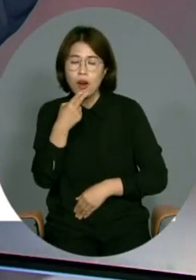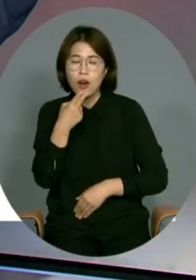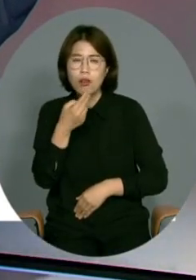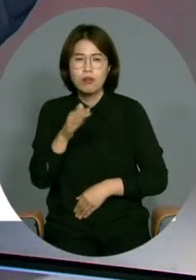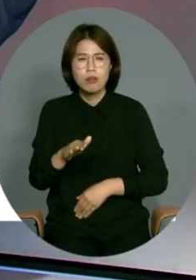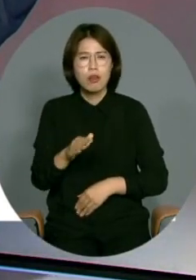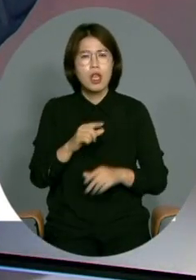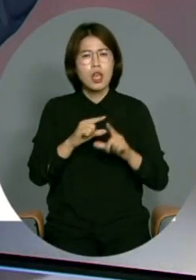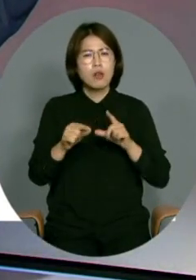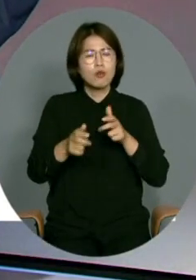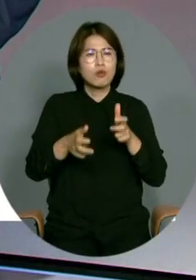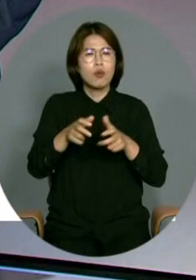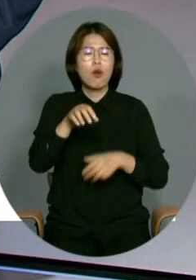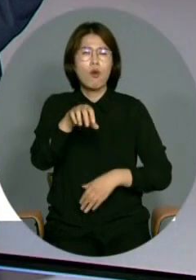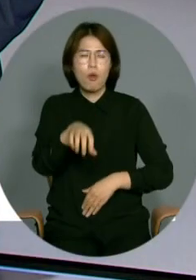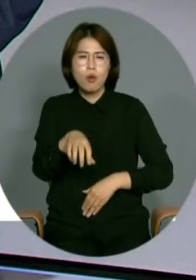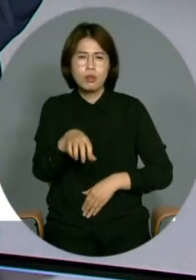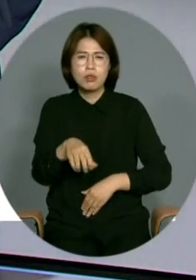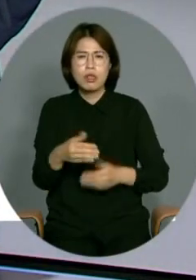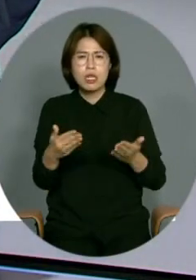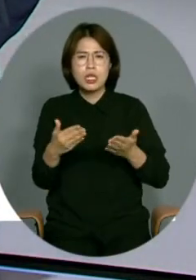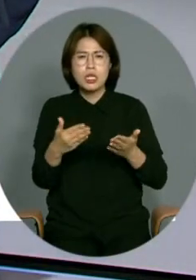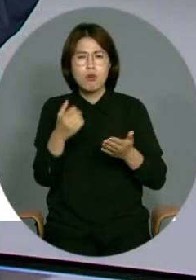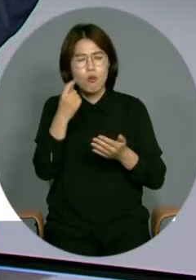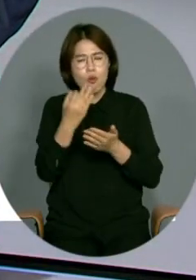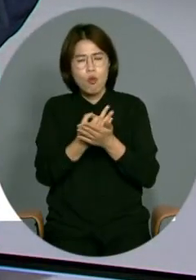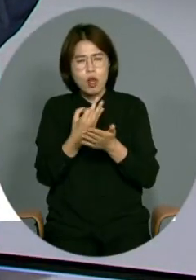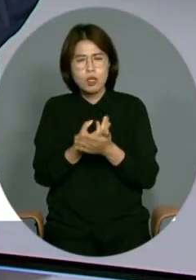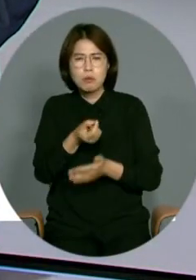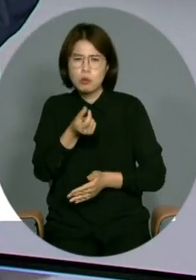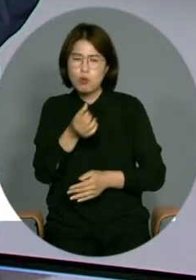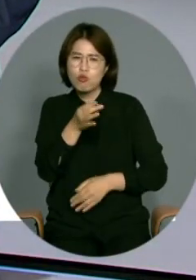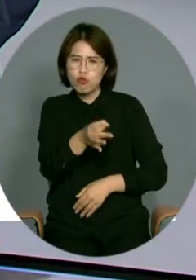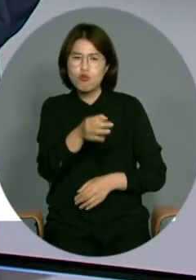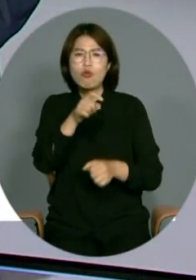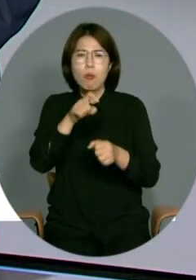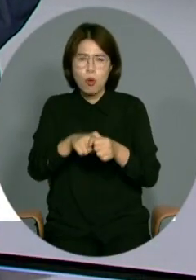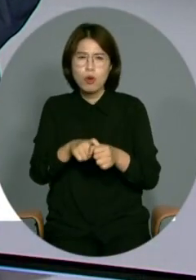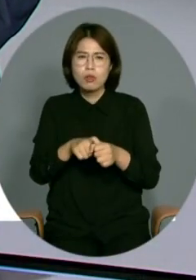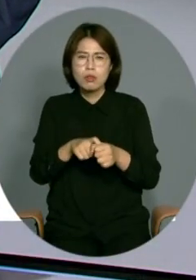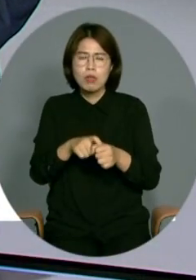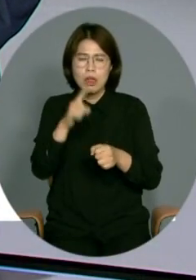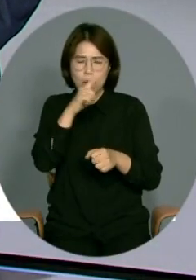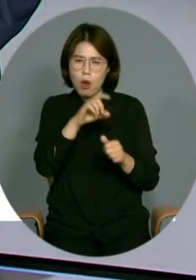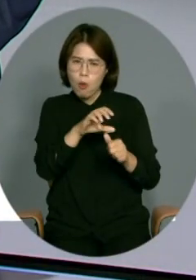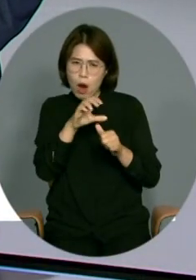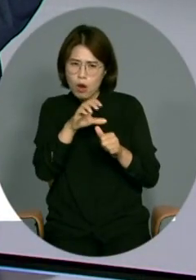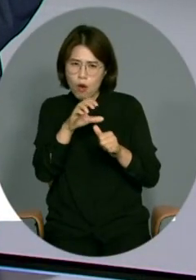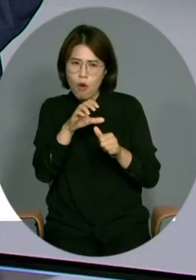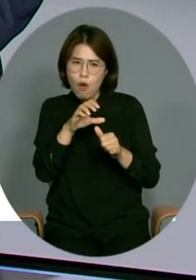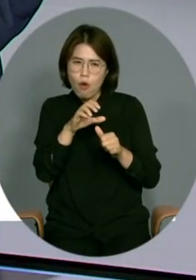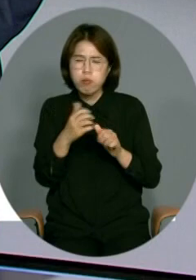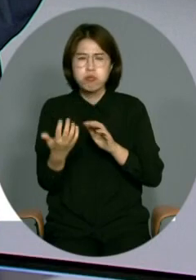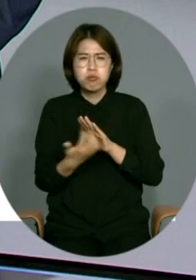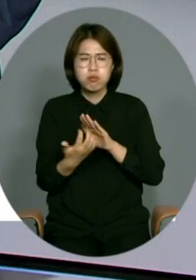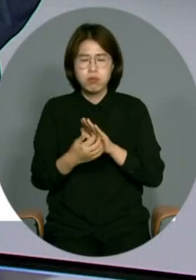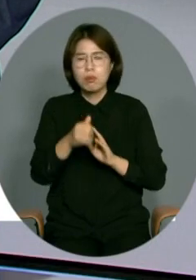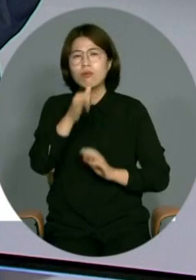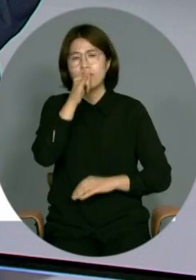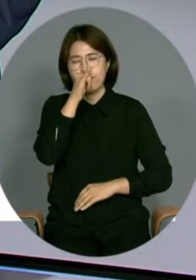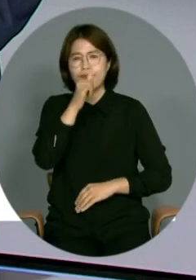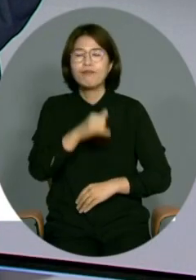일부 사업장에선 임금을 적게 주기 위해서 사업주가 휴게 시간을 악용하거나 꼼수를 부린다는 불만이 나오고